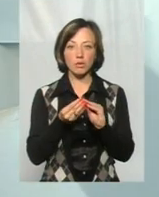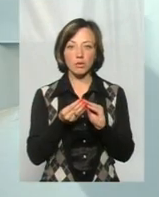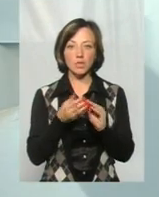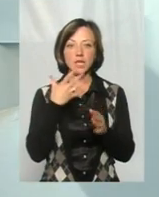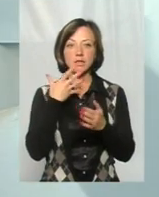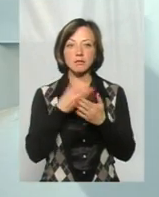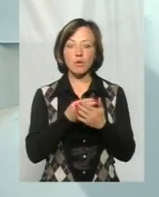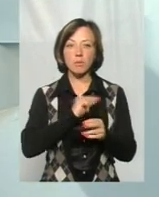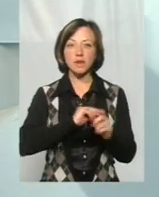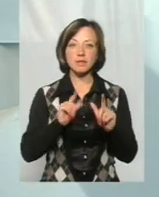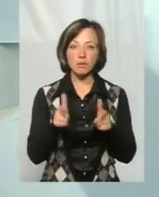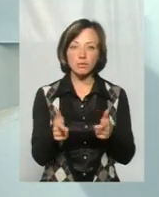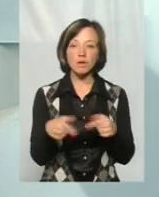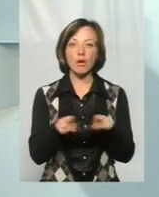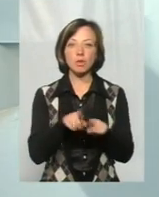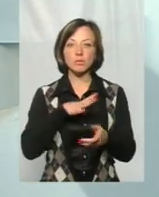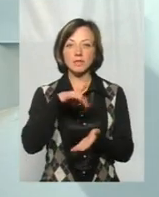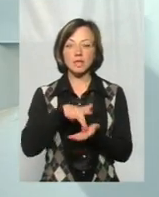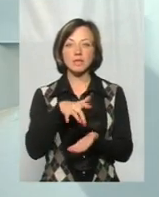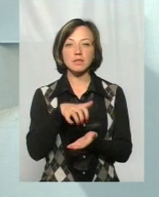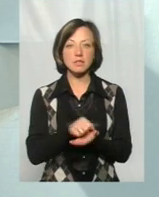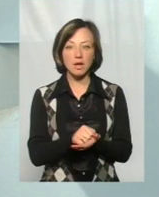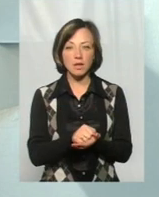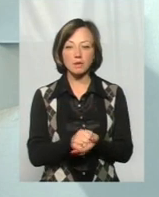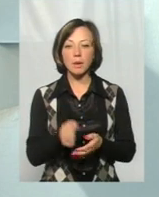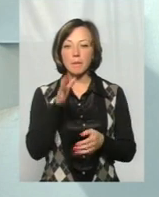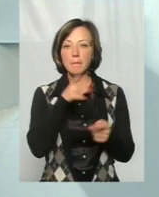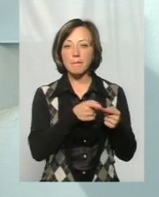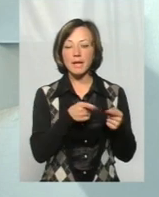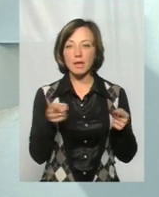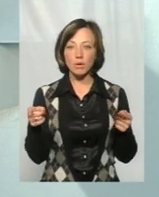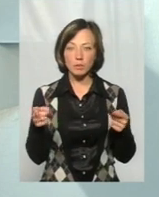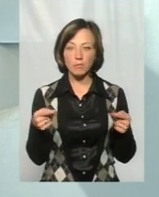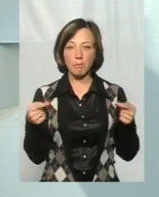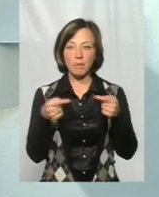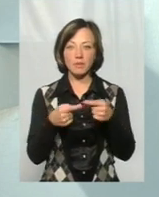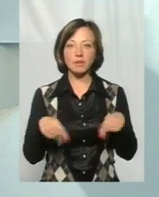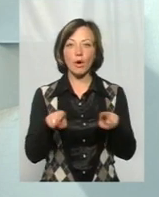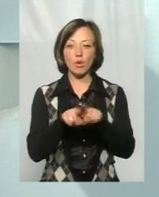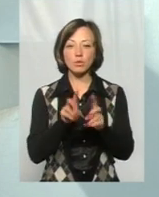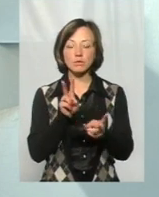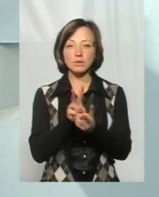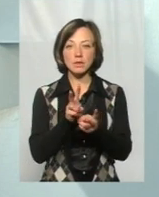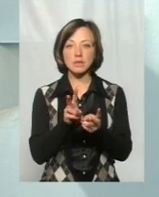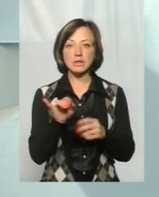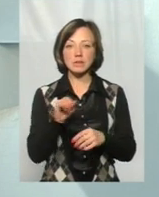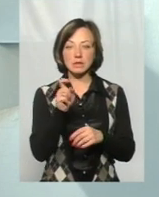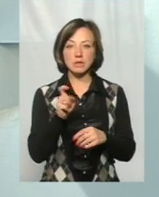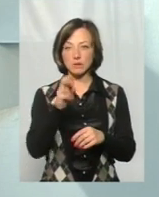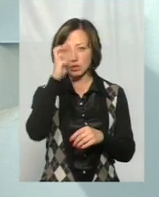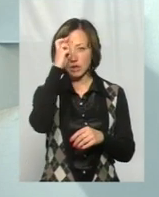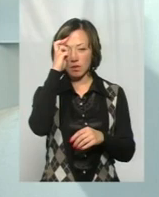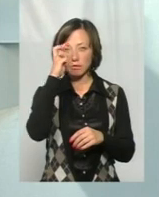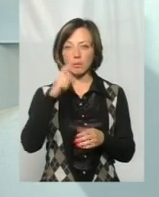свого працевлаштування, я також був в центрі зайнятості певний період. Я також зіштовхнувся з